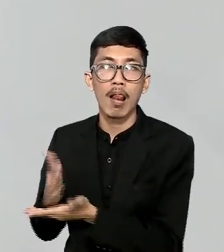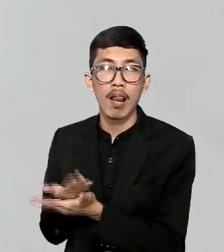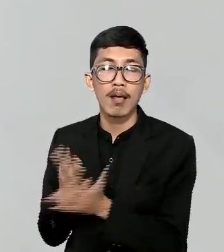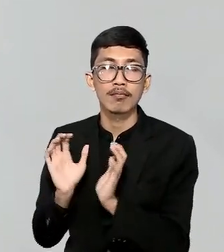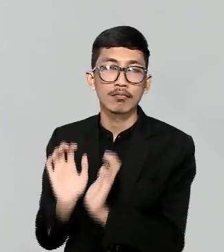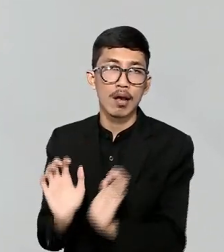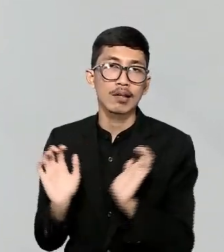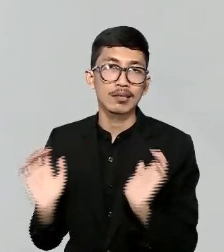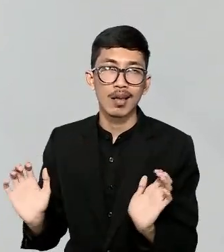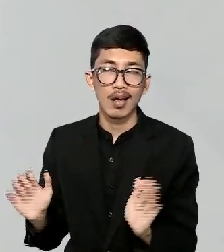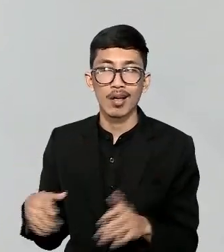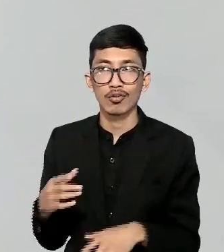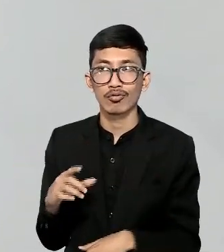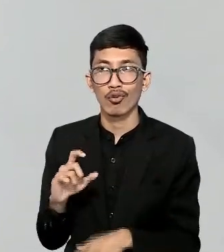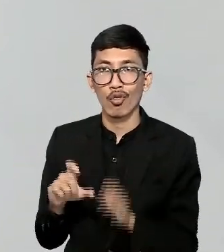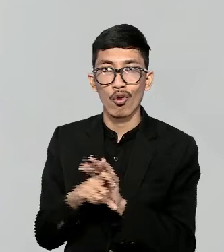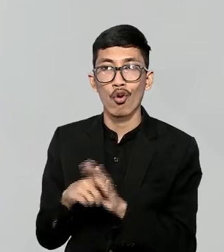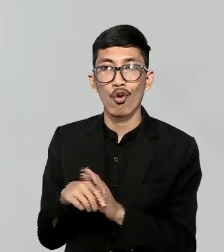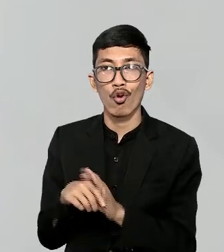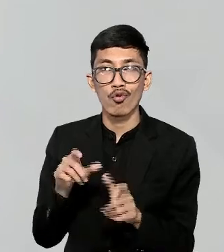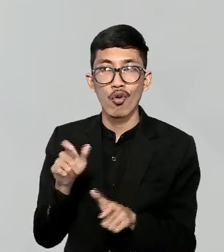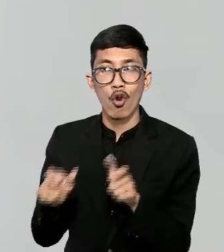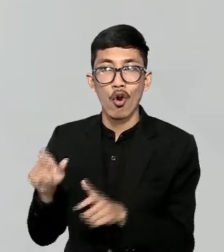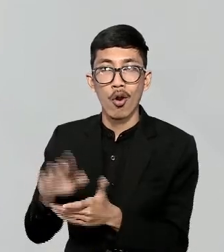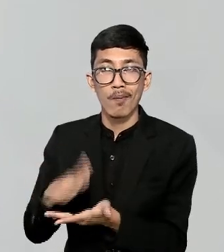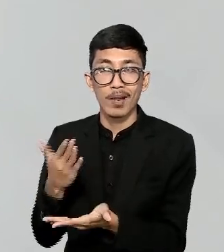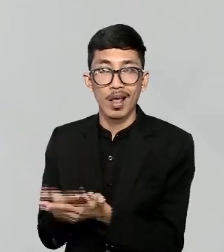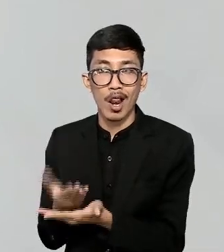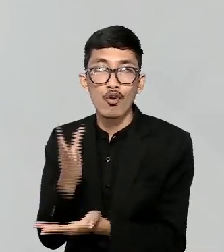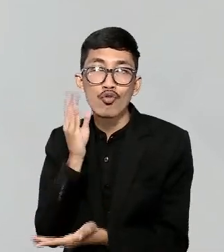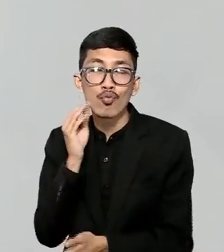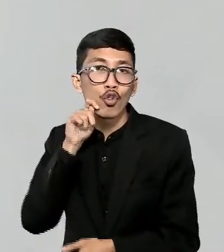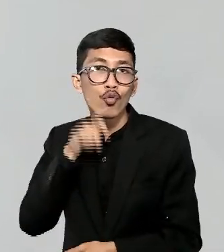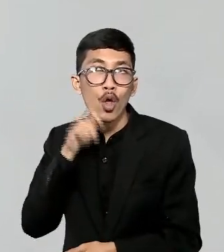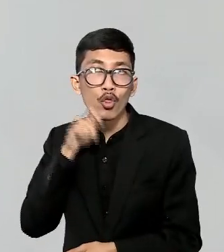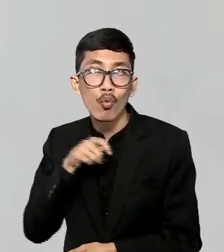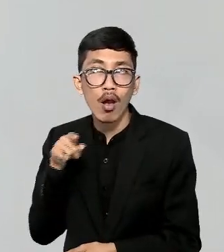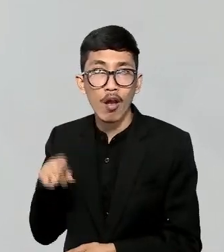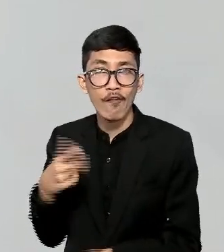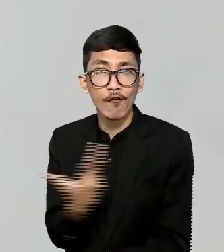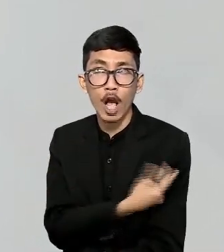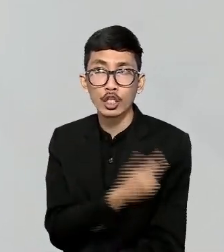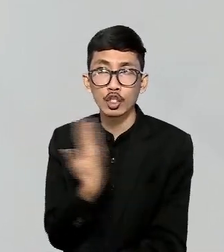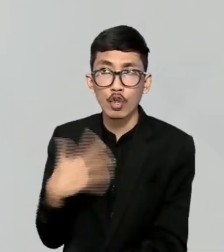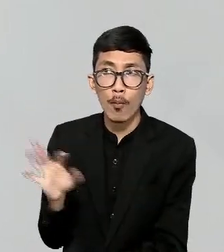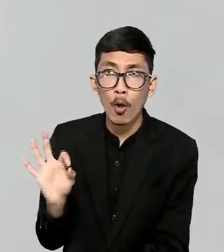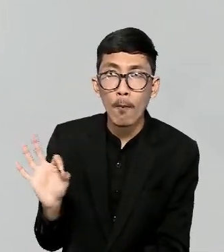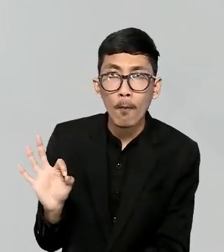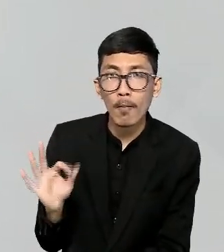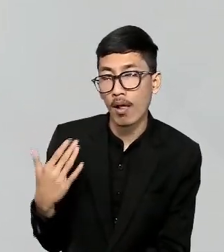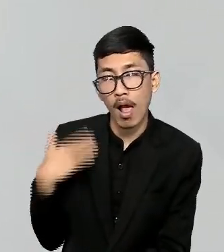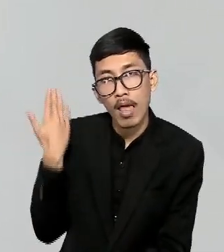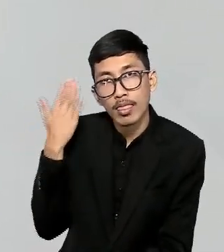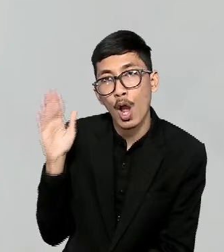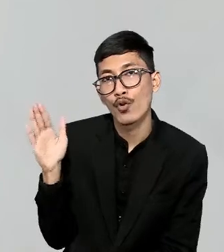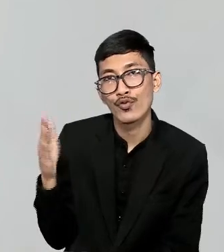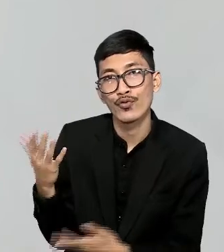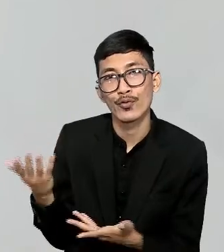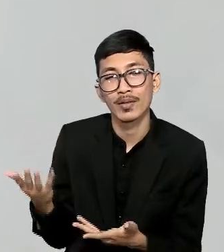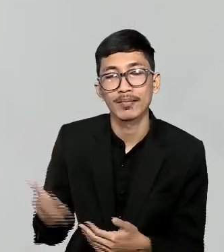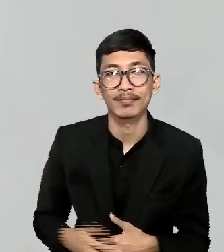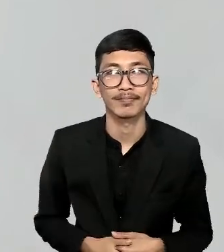orang-orang dengan usia yang lebih lanjut Apakah mereka dipakein atau tidak ini menarik menarik untuk digali lebih lanjut mereka baik